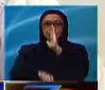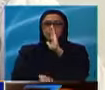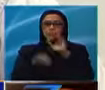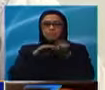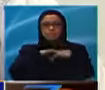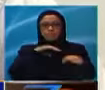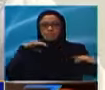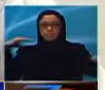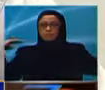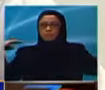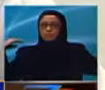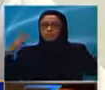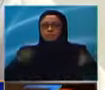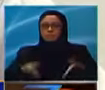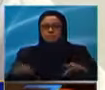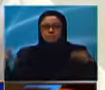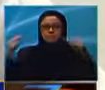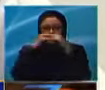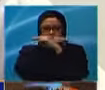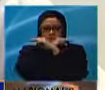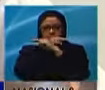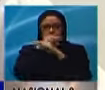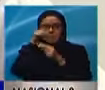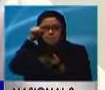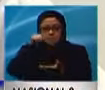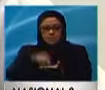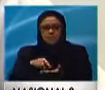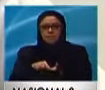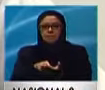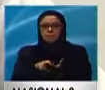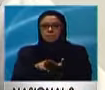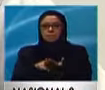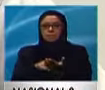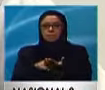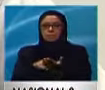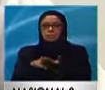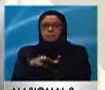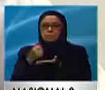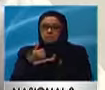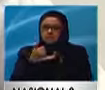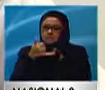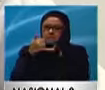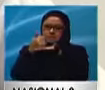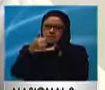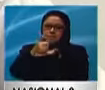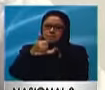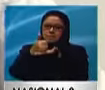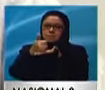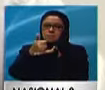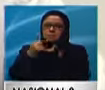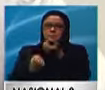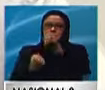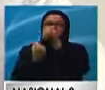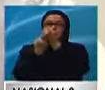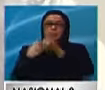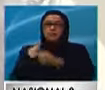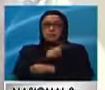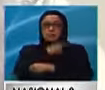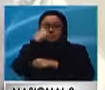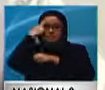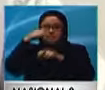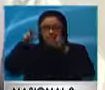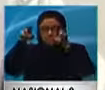kesesakan di jalan raya. Ini salah satu daripada sumbangan kita kepada rakyat di